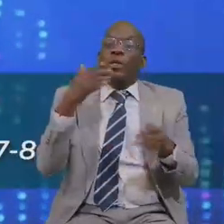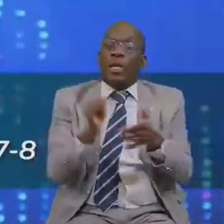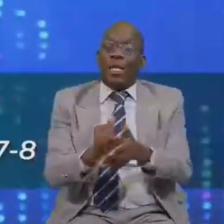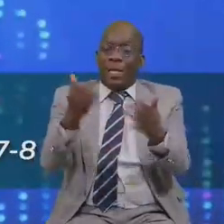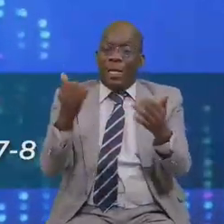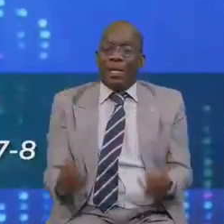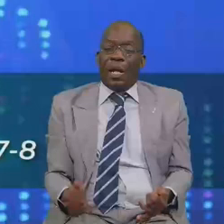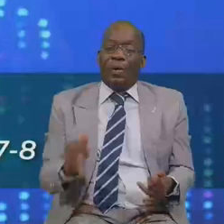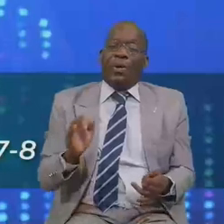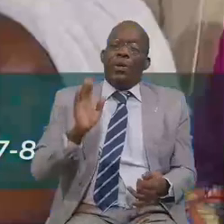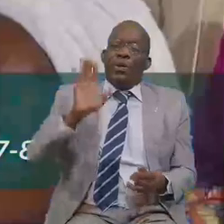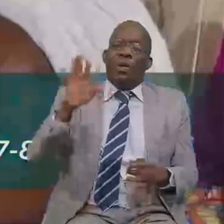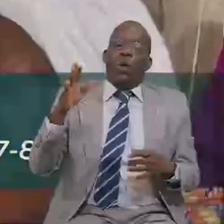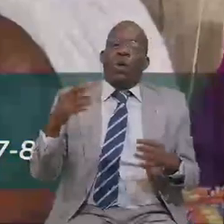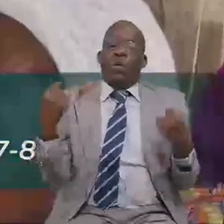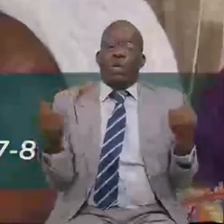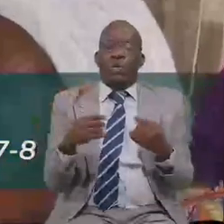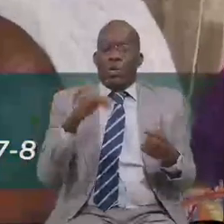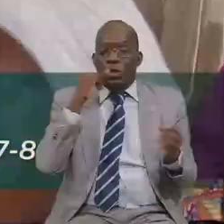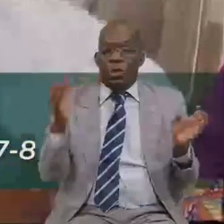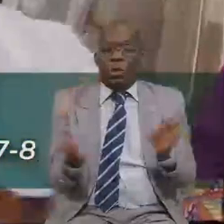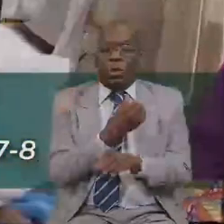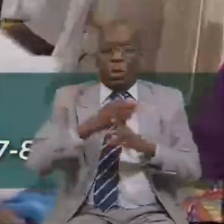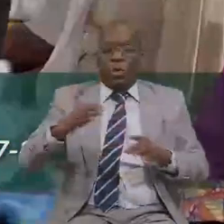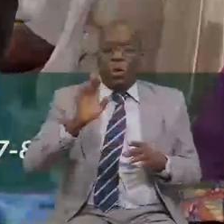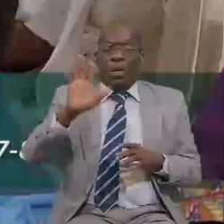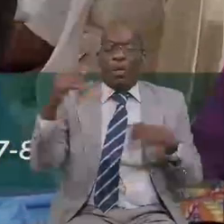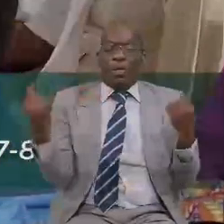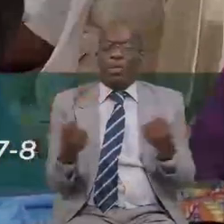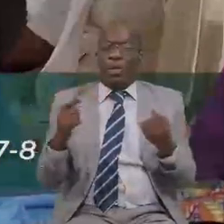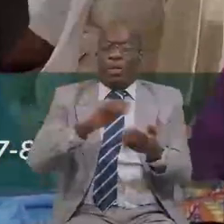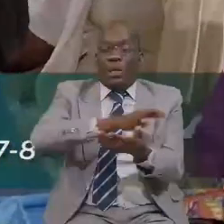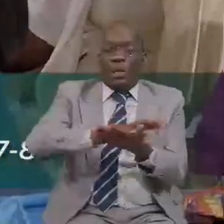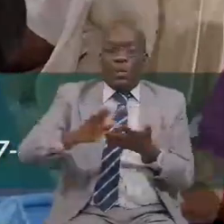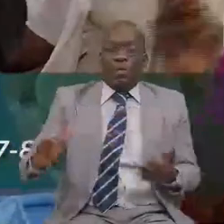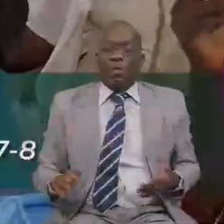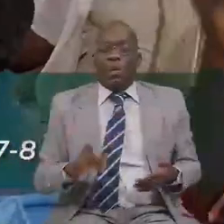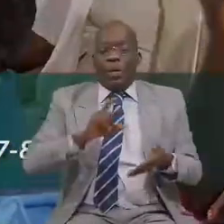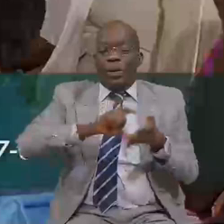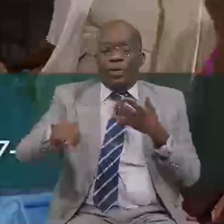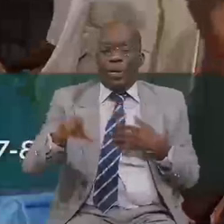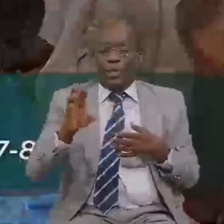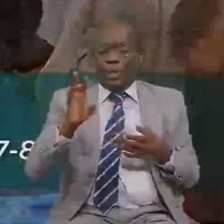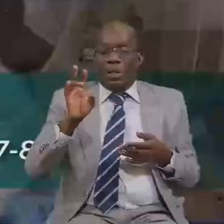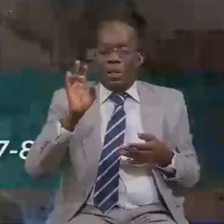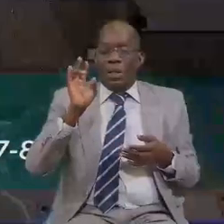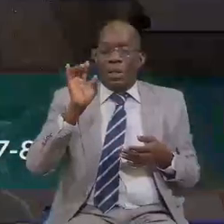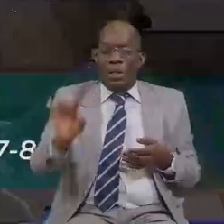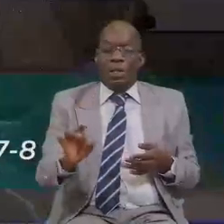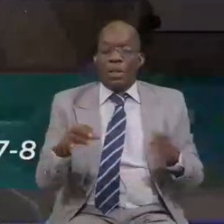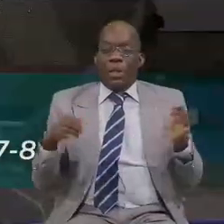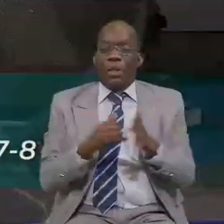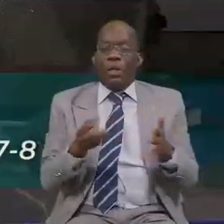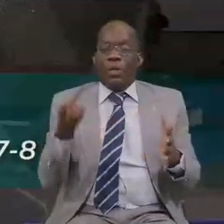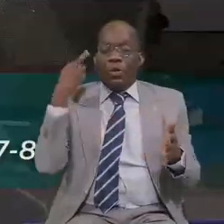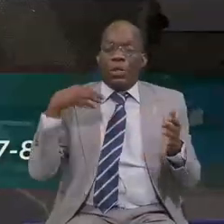tes péchés sont purgés. » Dieu va le faire. Verset 8, c'est après cette purge.